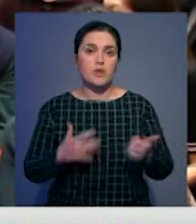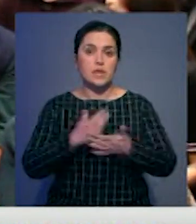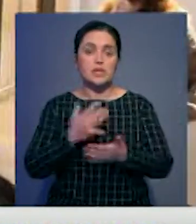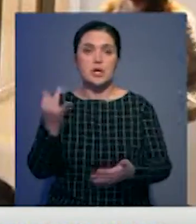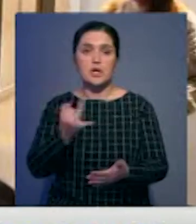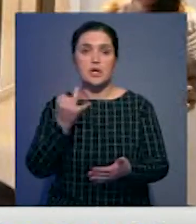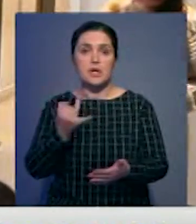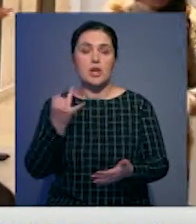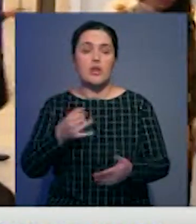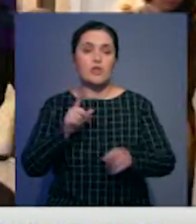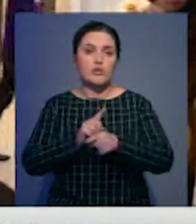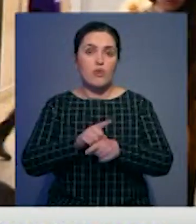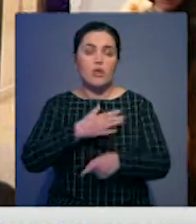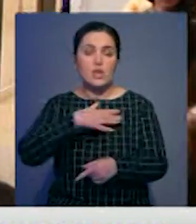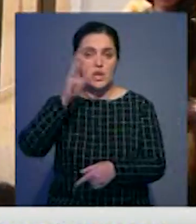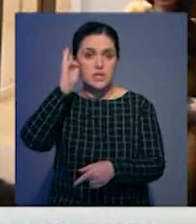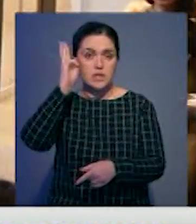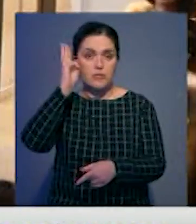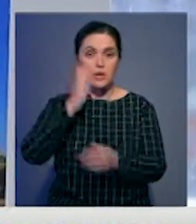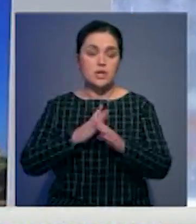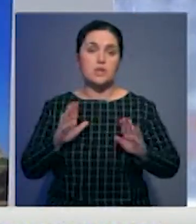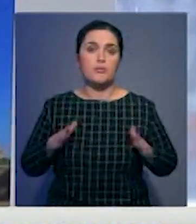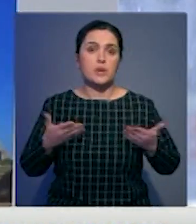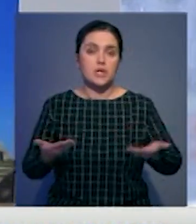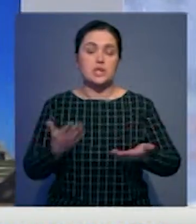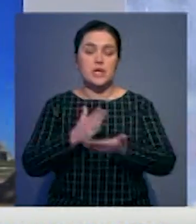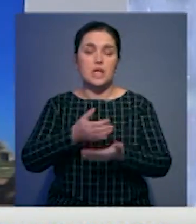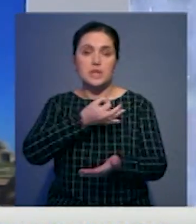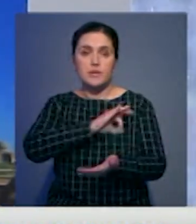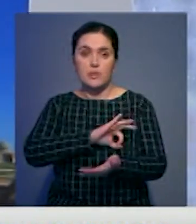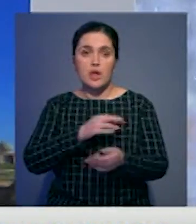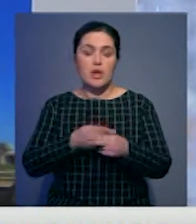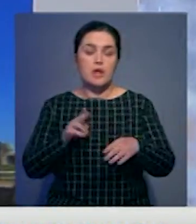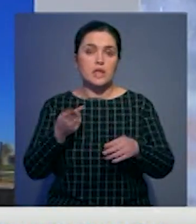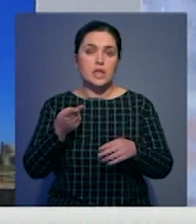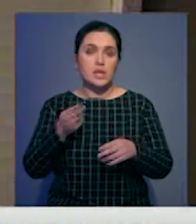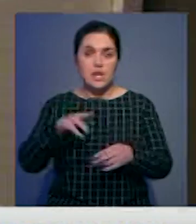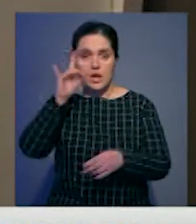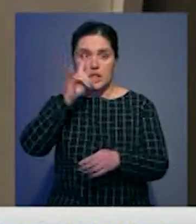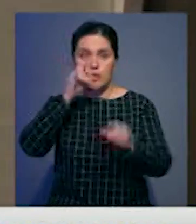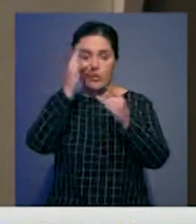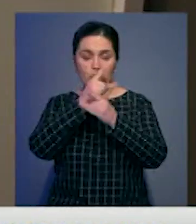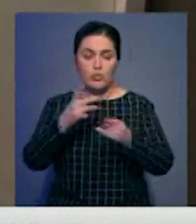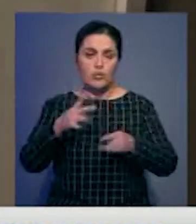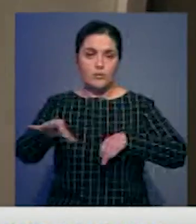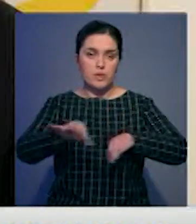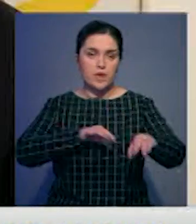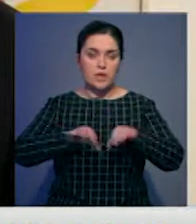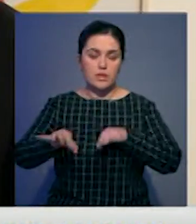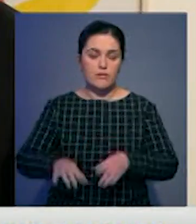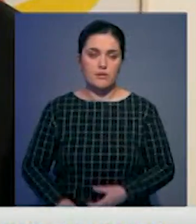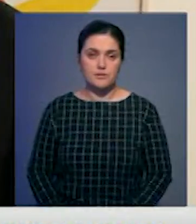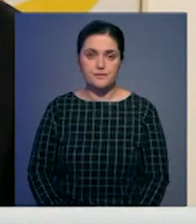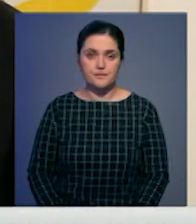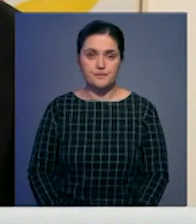Нью-Йоркском университете и наши дипломаты, которые предложили использовать эту площадку для продвижения казахстанских культурных проектов.